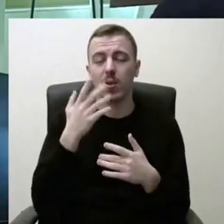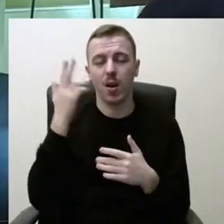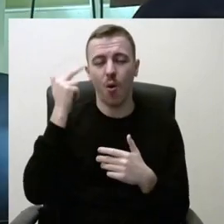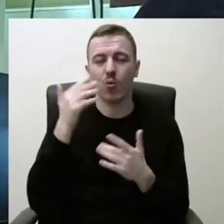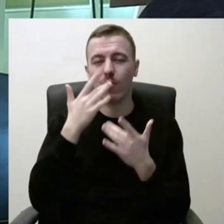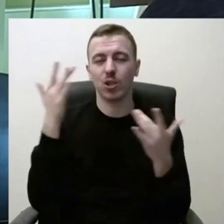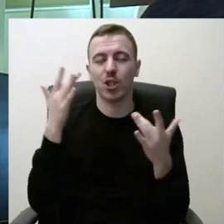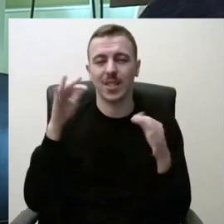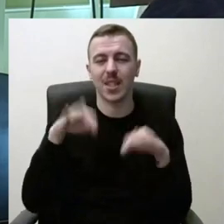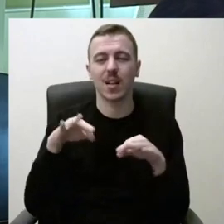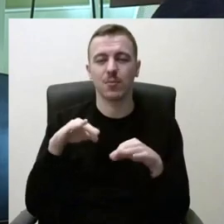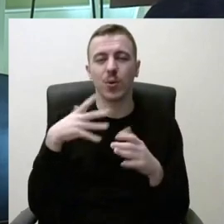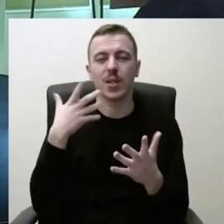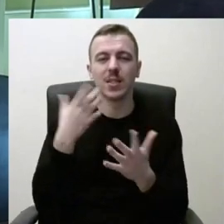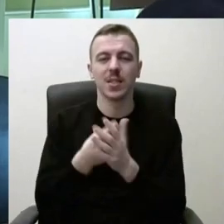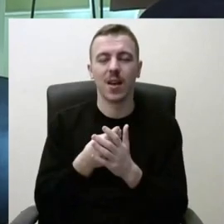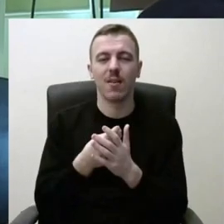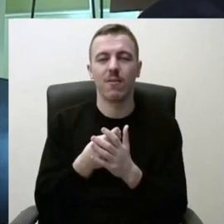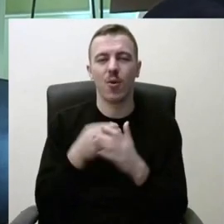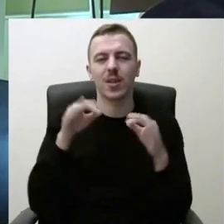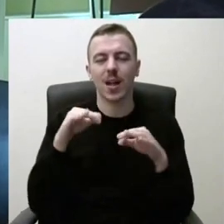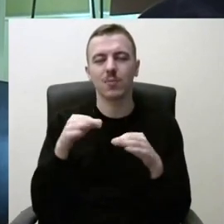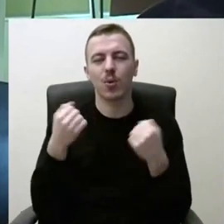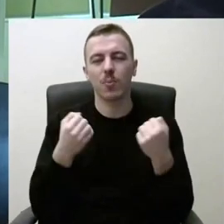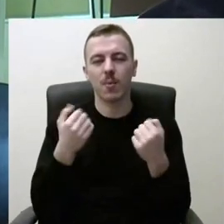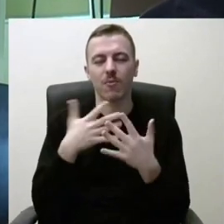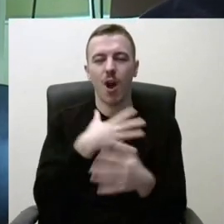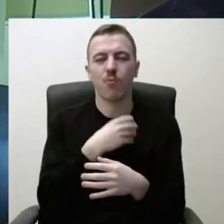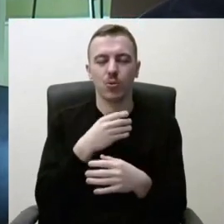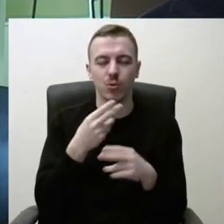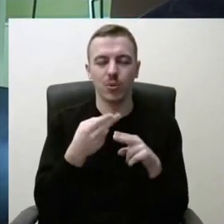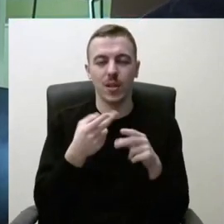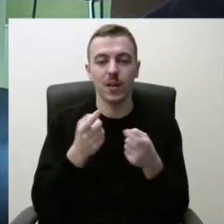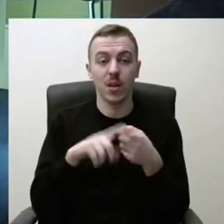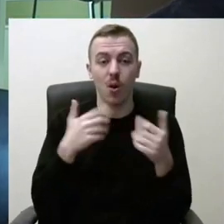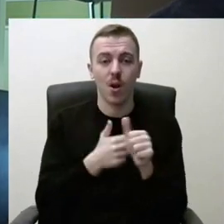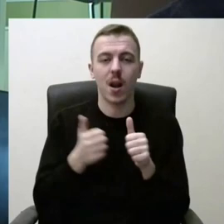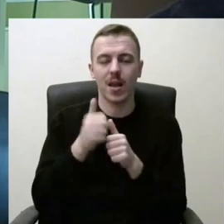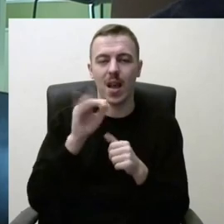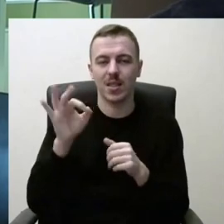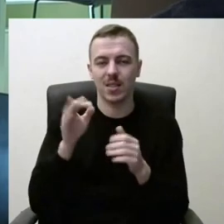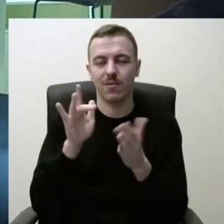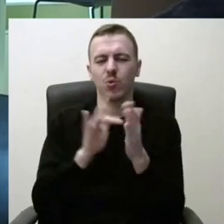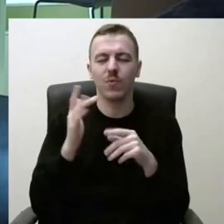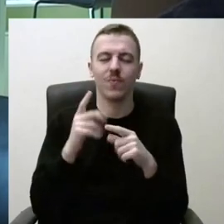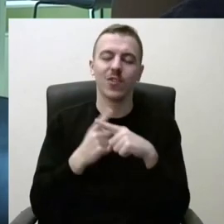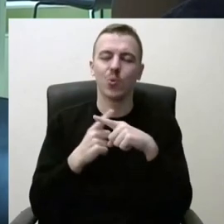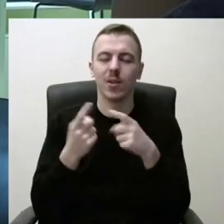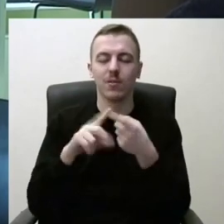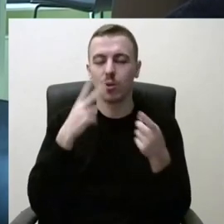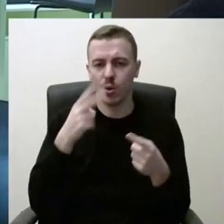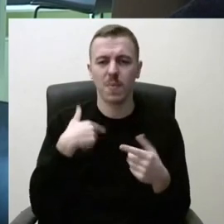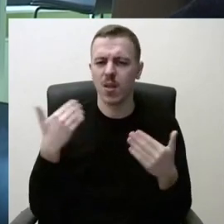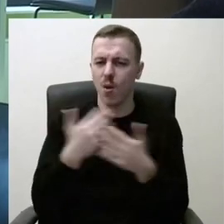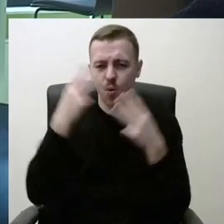transportas savo transporto priemonių amžiaus vidurkių lenkia Europos Sąjungos vidurkių ir yra pats moderniausias Lietuvoje.